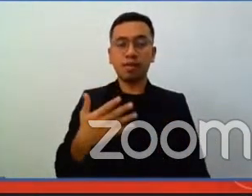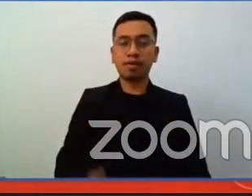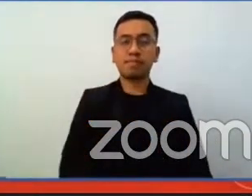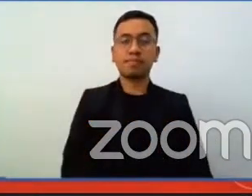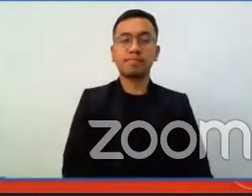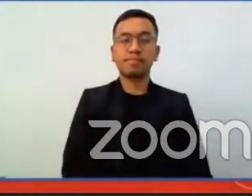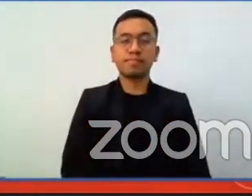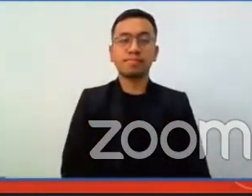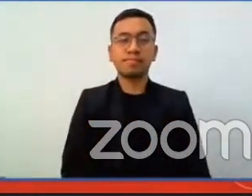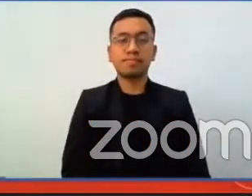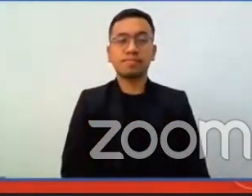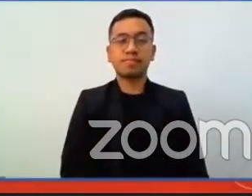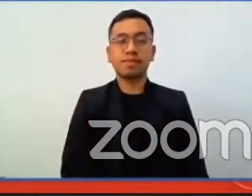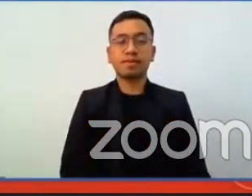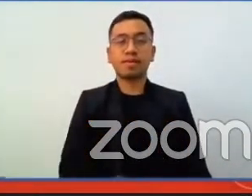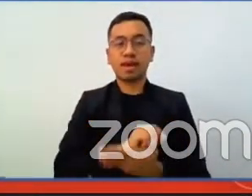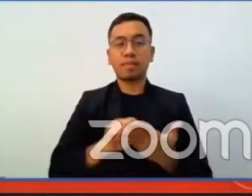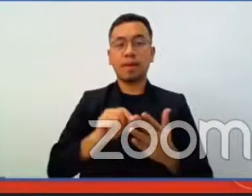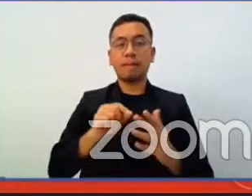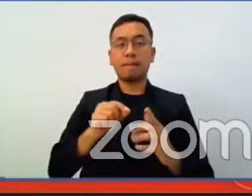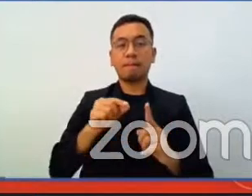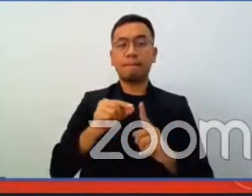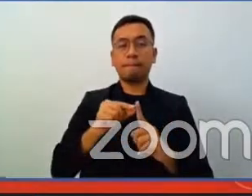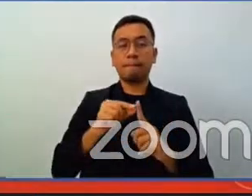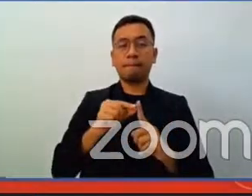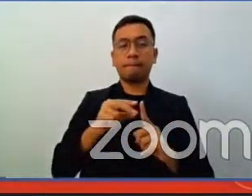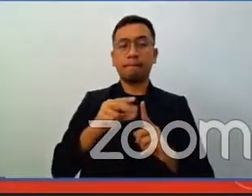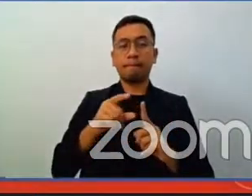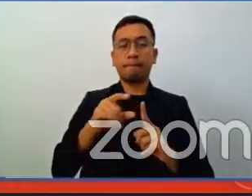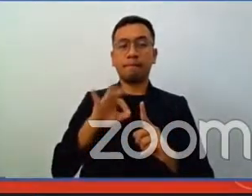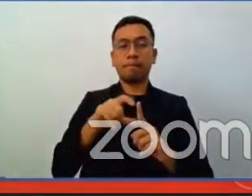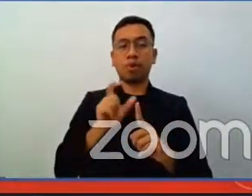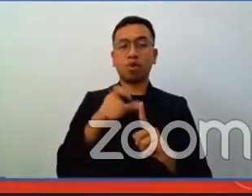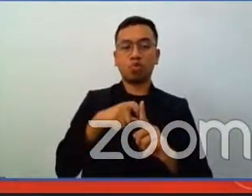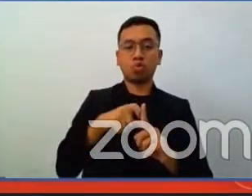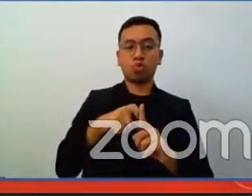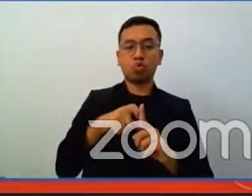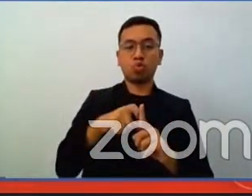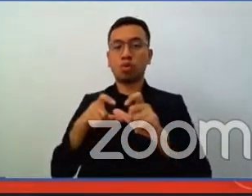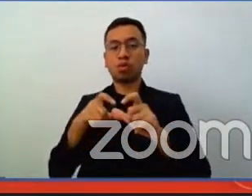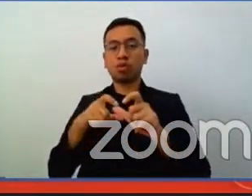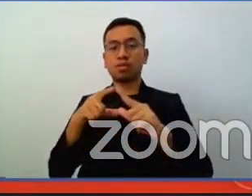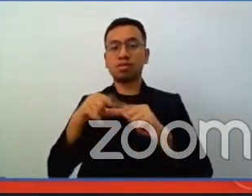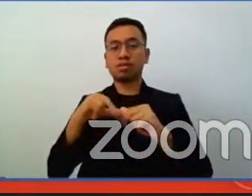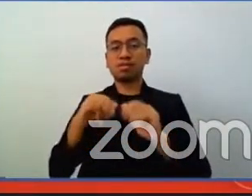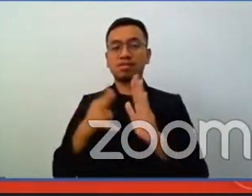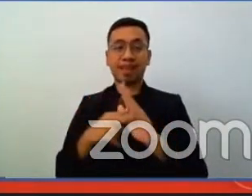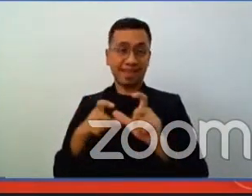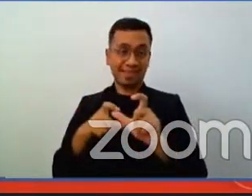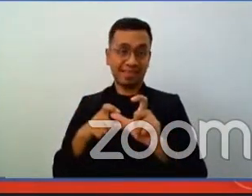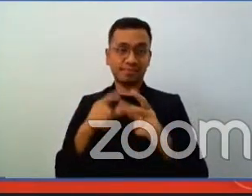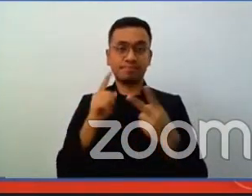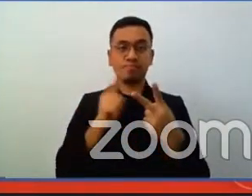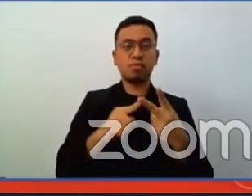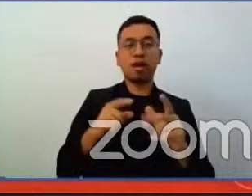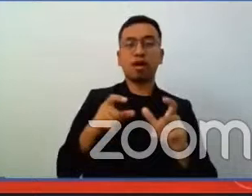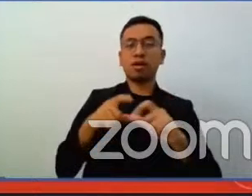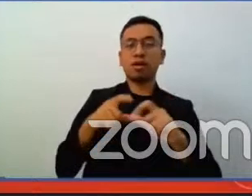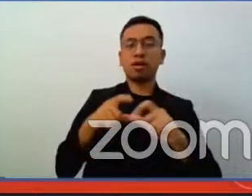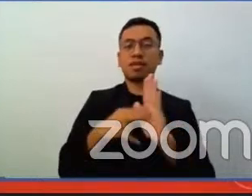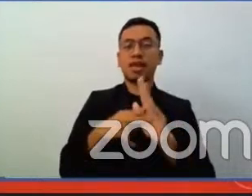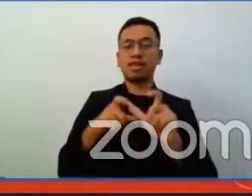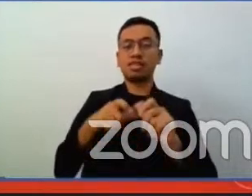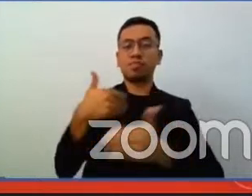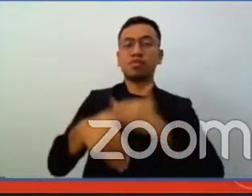yang dinamakan dengan produk sains, kemudian yang kedua ada yang dinamakan dengan proses sains,